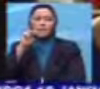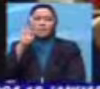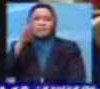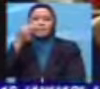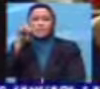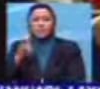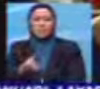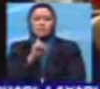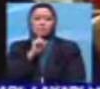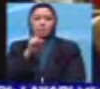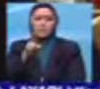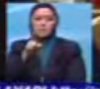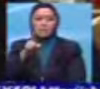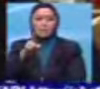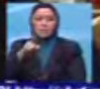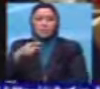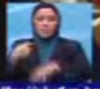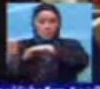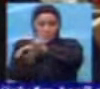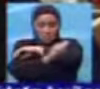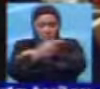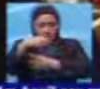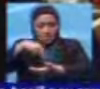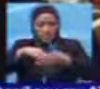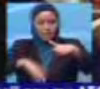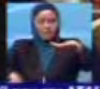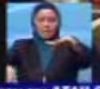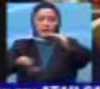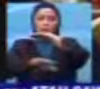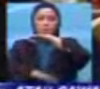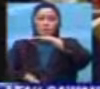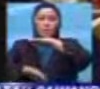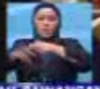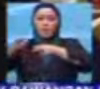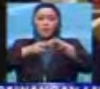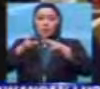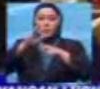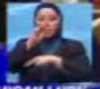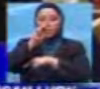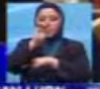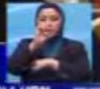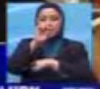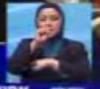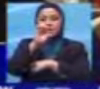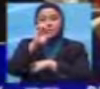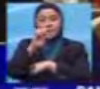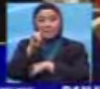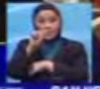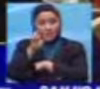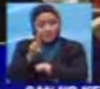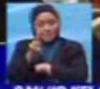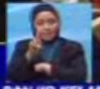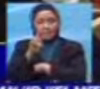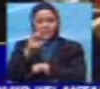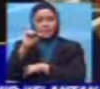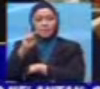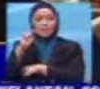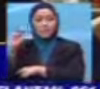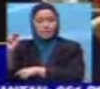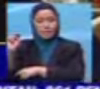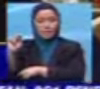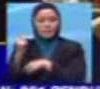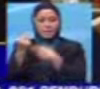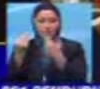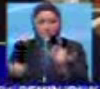Sebenarnya taman ini adalah berada di bawah pengurusan Kesedar ini. Kesedar ini sekarang